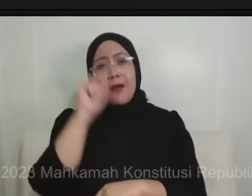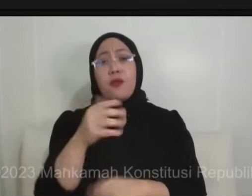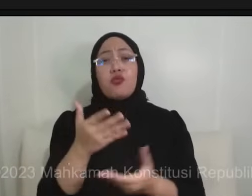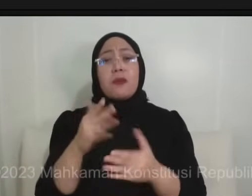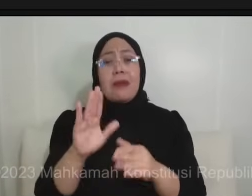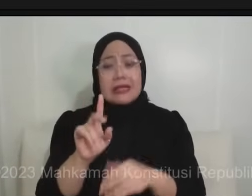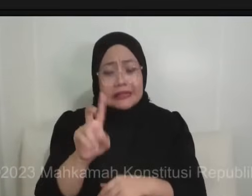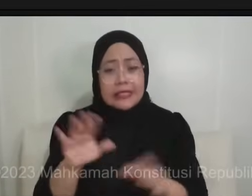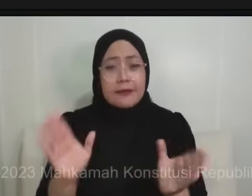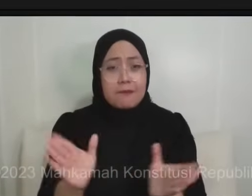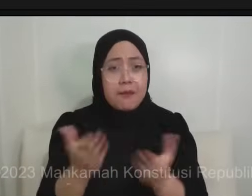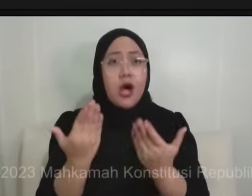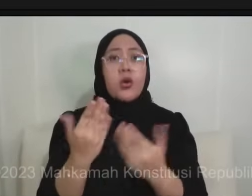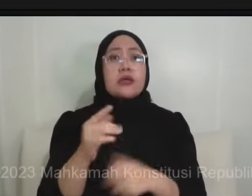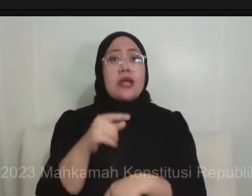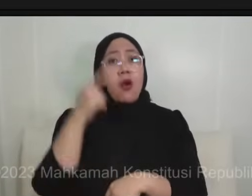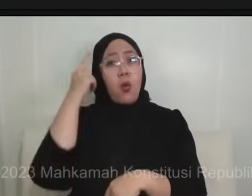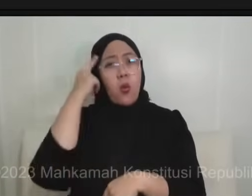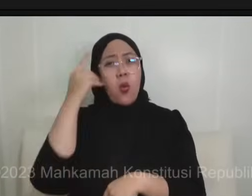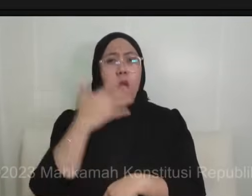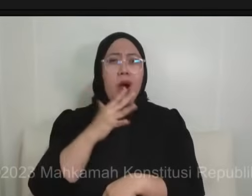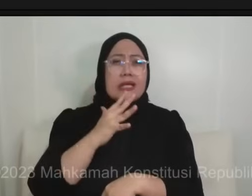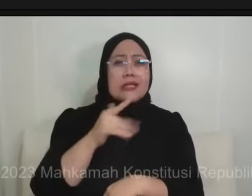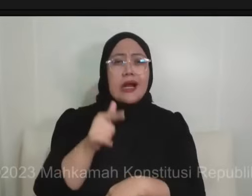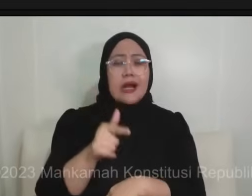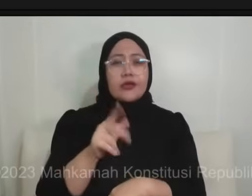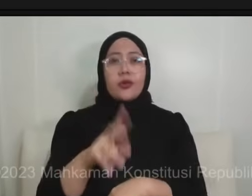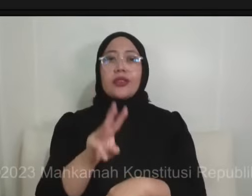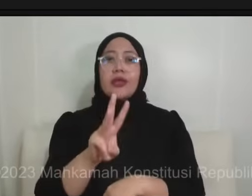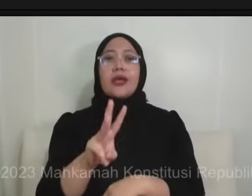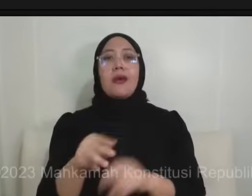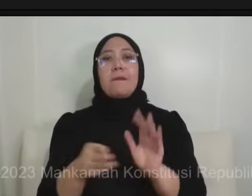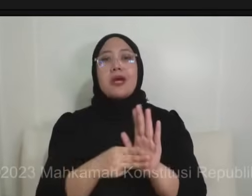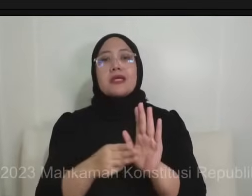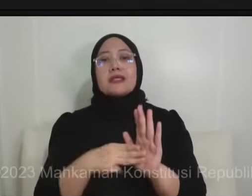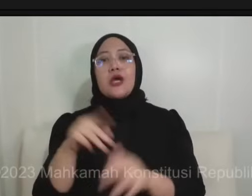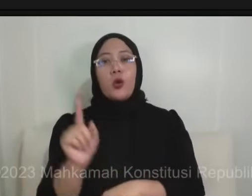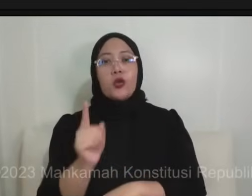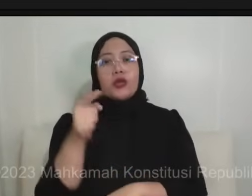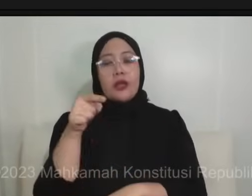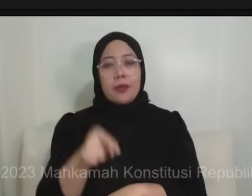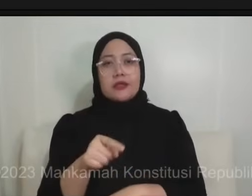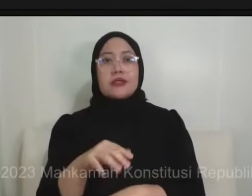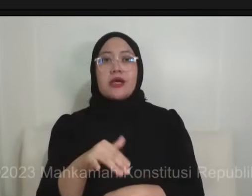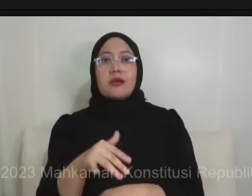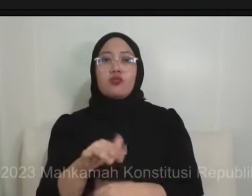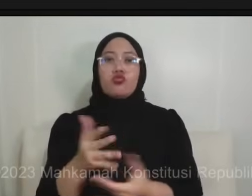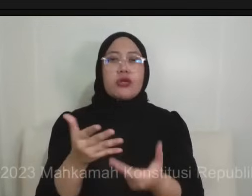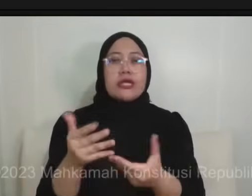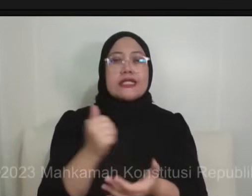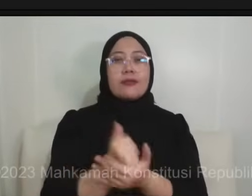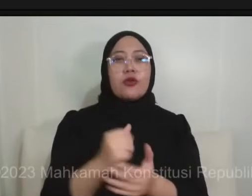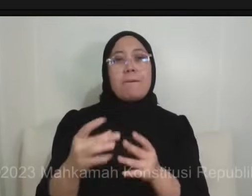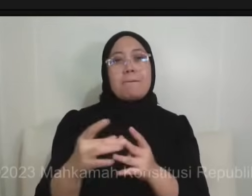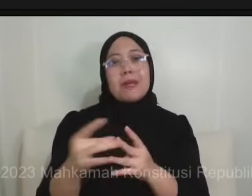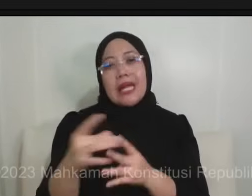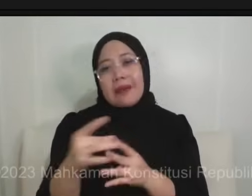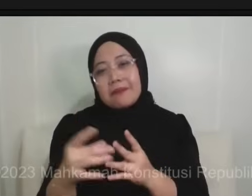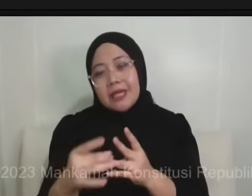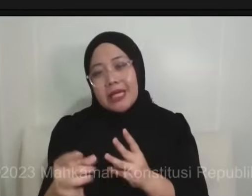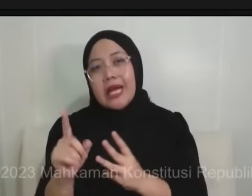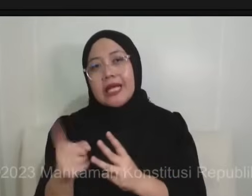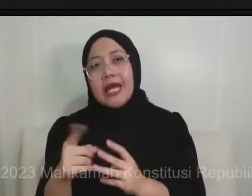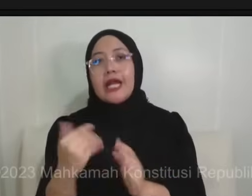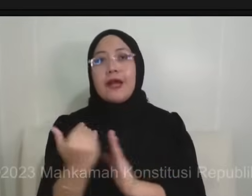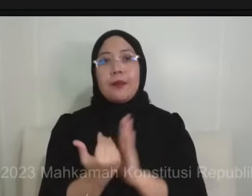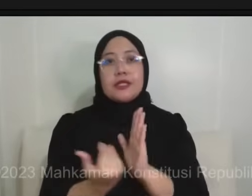penalan yang wajar adalah ketiga persoalan krusial ini secara tipologis merupakan pilihan pilihan bentuk kebijakan hukum